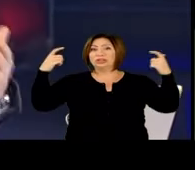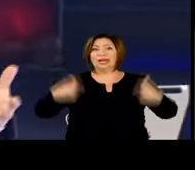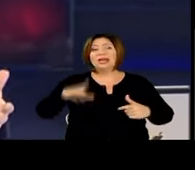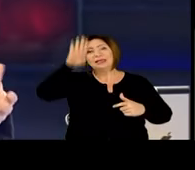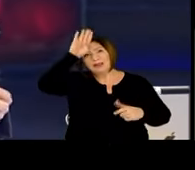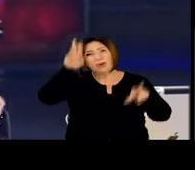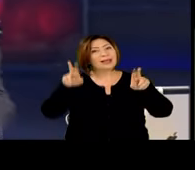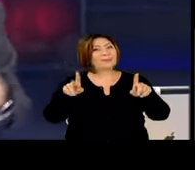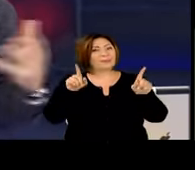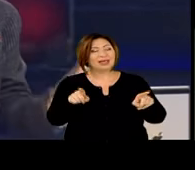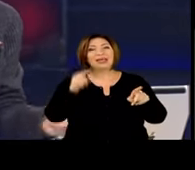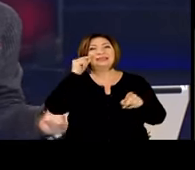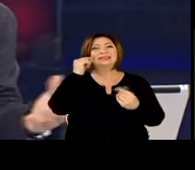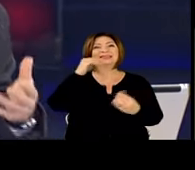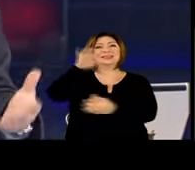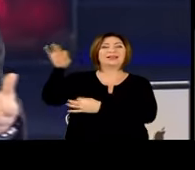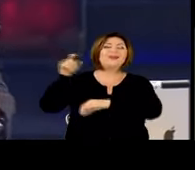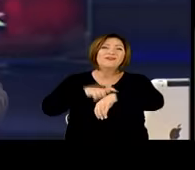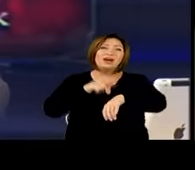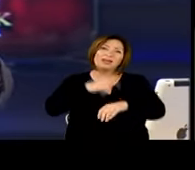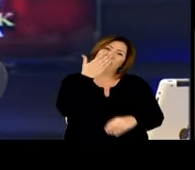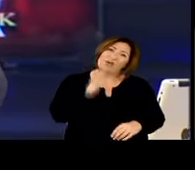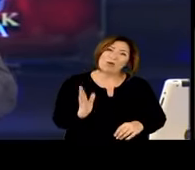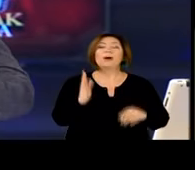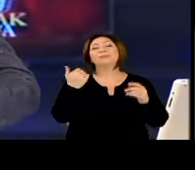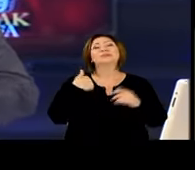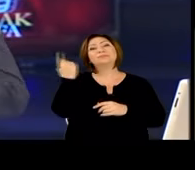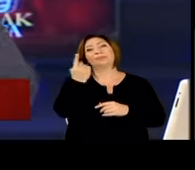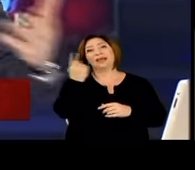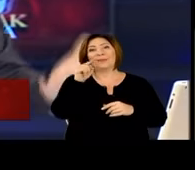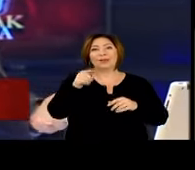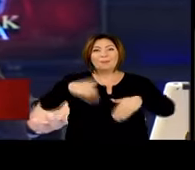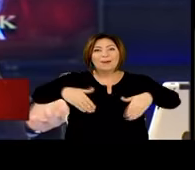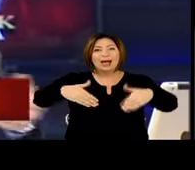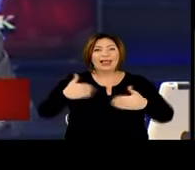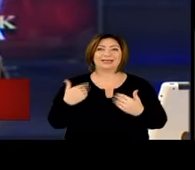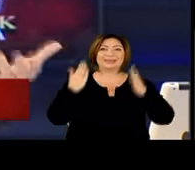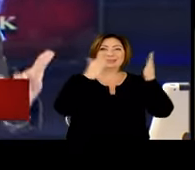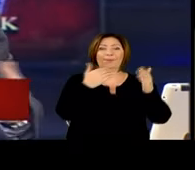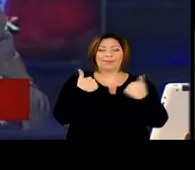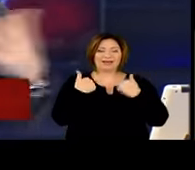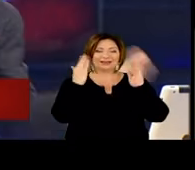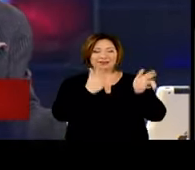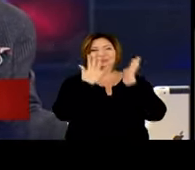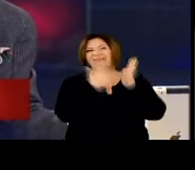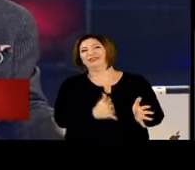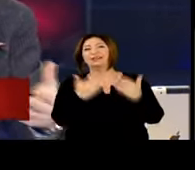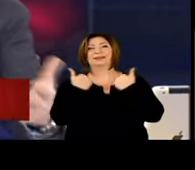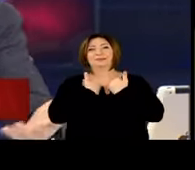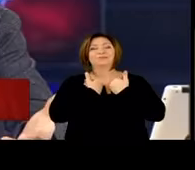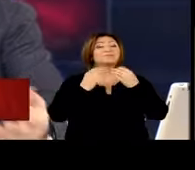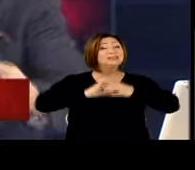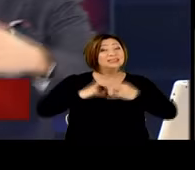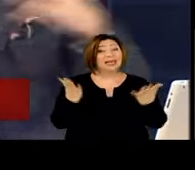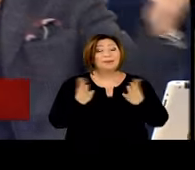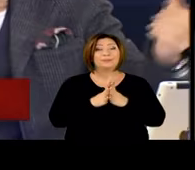gibi büyük şehirlerde insanların vakitleri yok. Mesela biz bir kere böyle bir mangala katıldık. Yani ben katıldım ve nefret ettim o mangaldan.